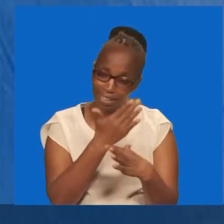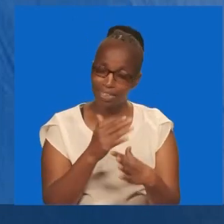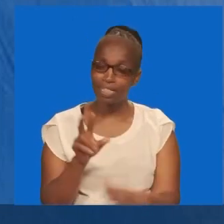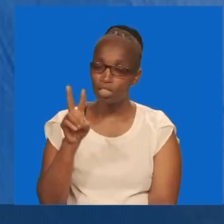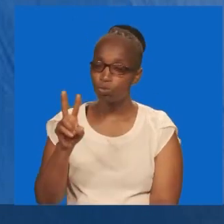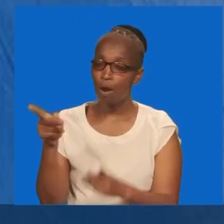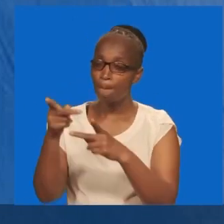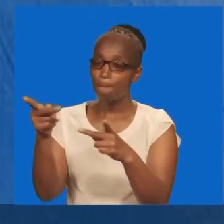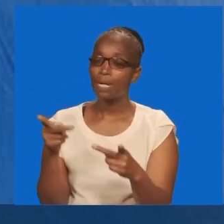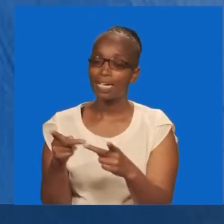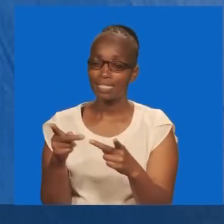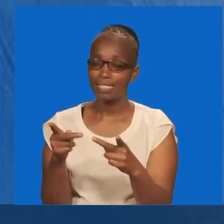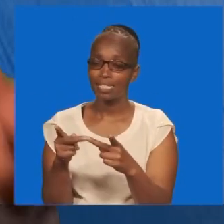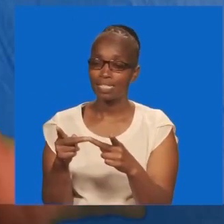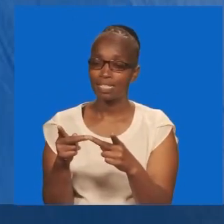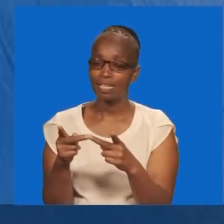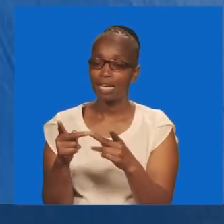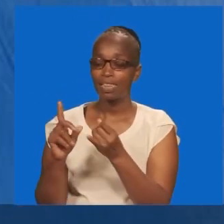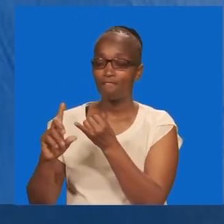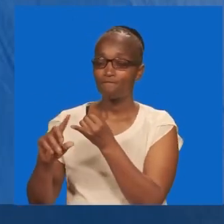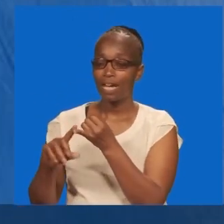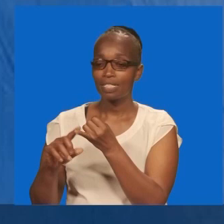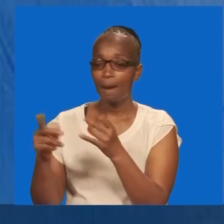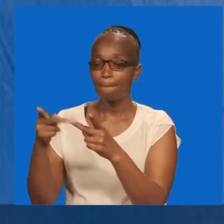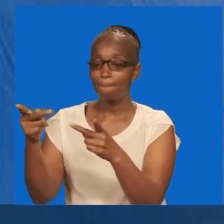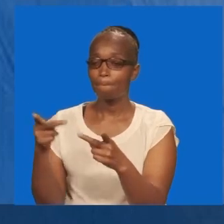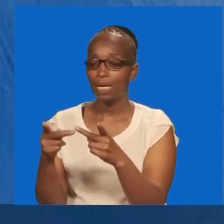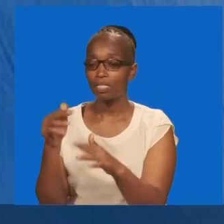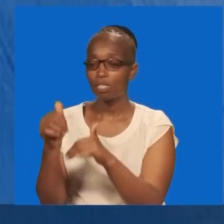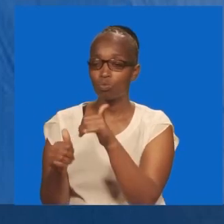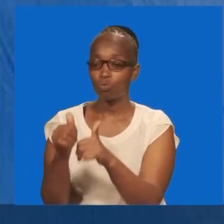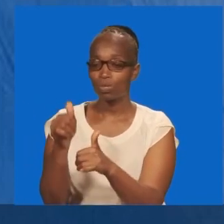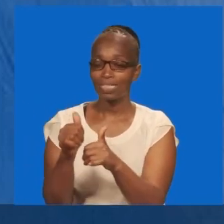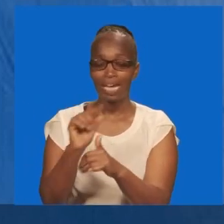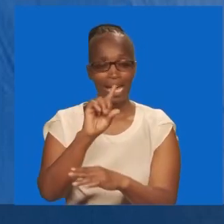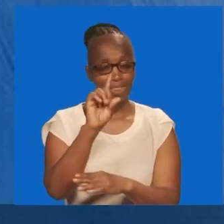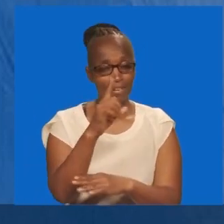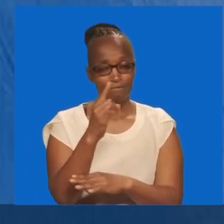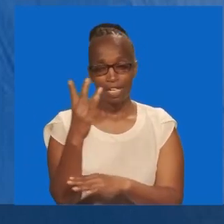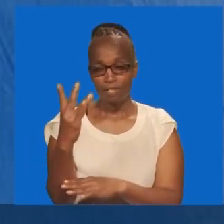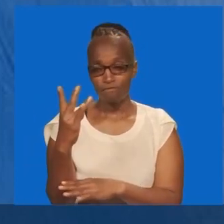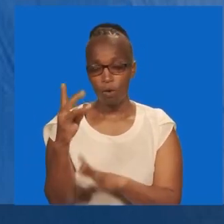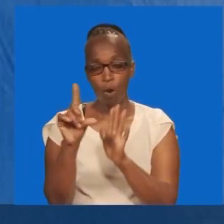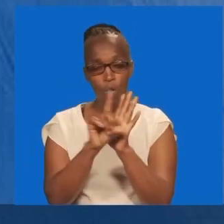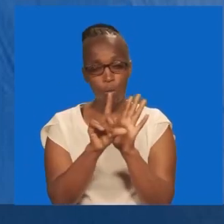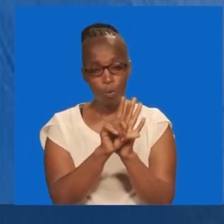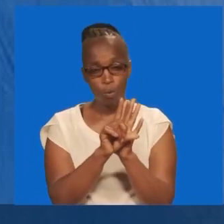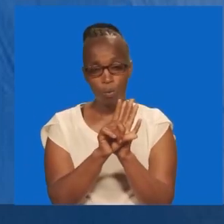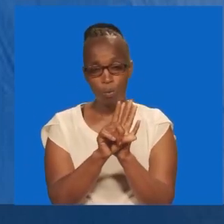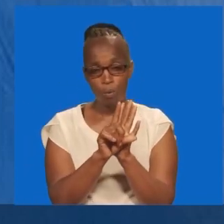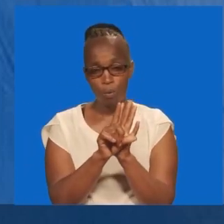Zimewangawanya katika sehemu mbili ambazo ni za maana, na sehemu ya kwanza ni sheria za kwanza